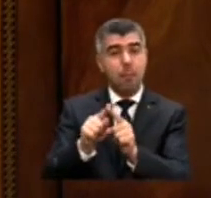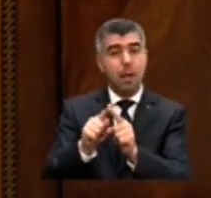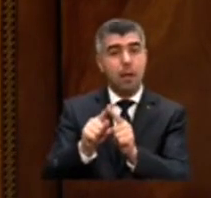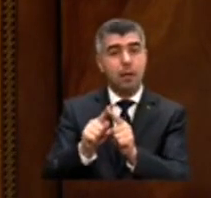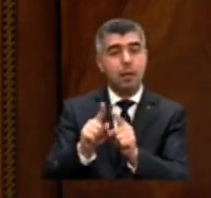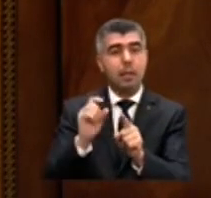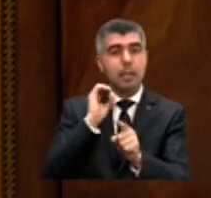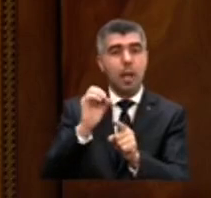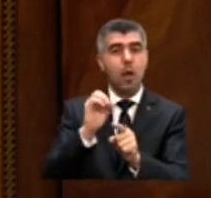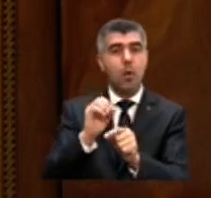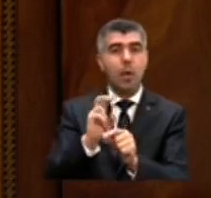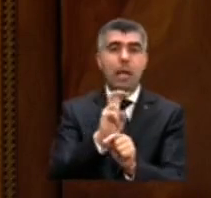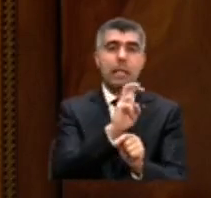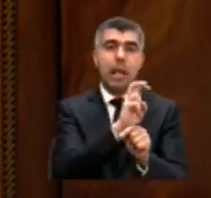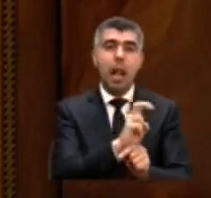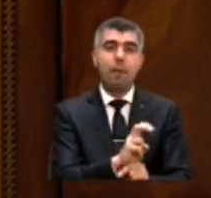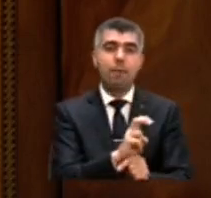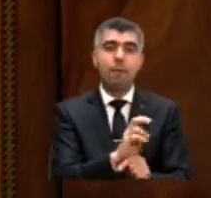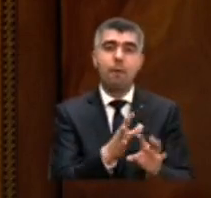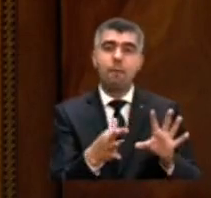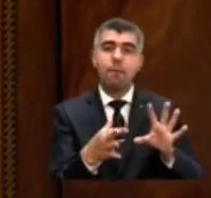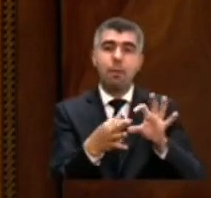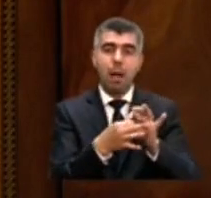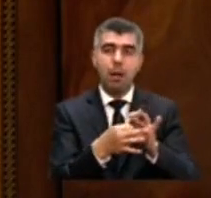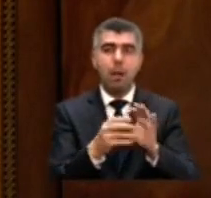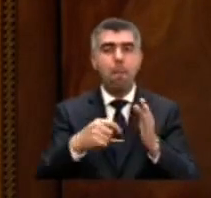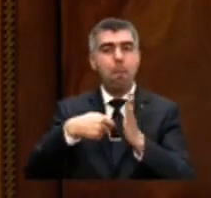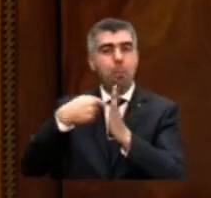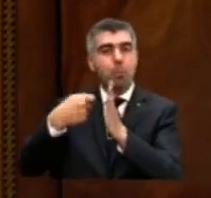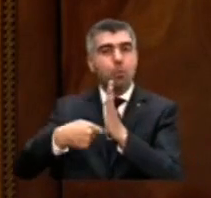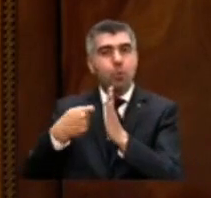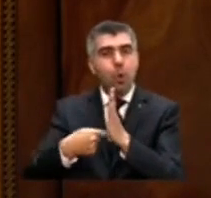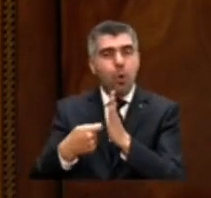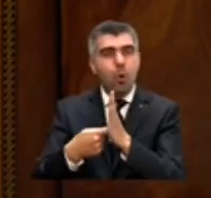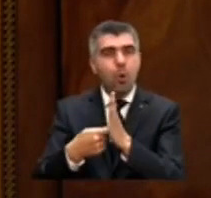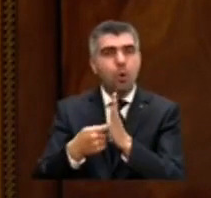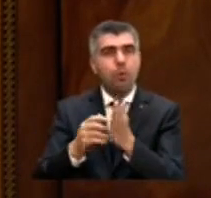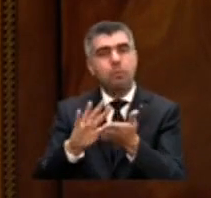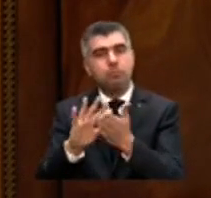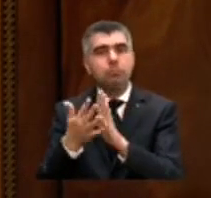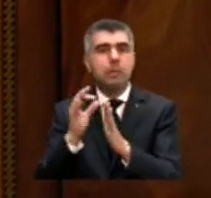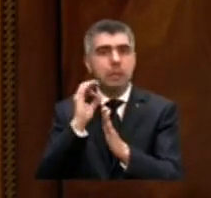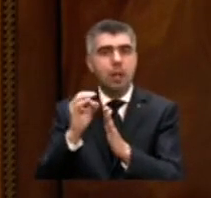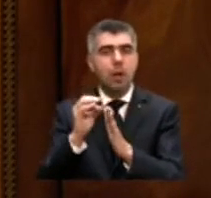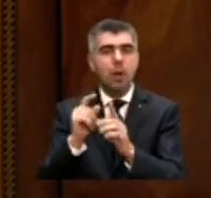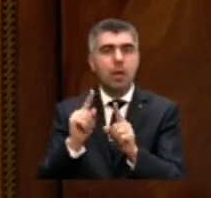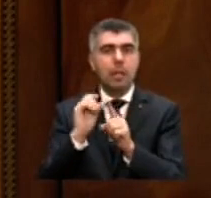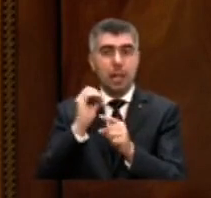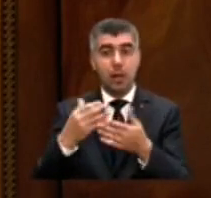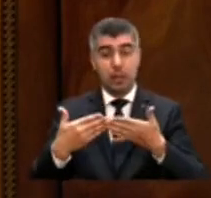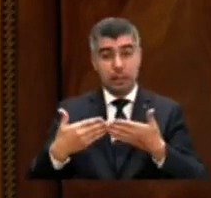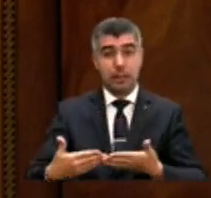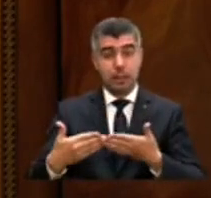شرف تستهدف أنماطا من المشاريع لا تدخل في نطاق التمويلات الحالية